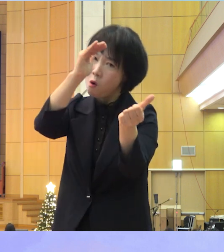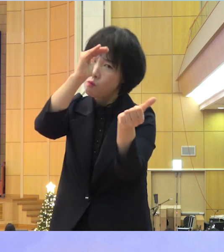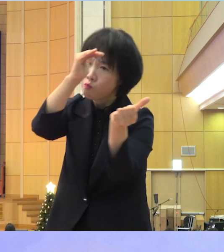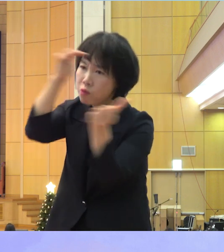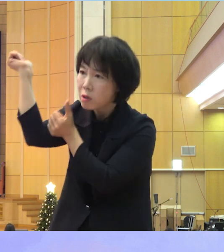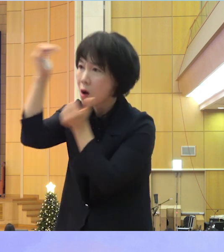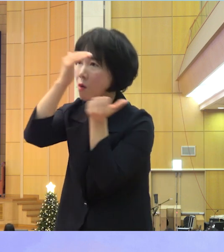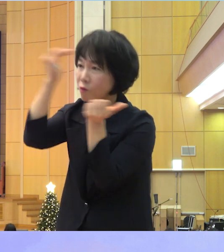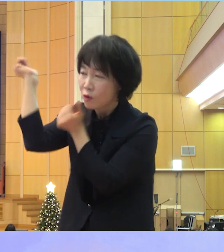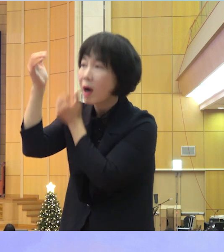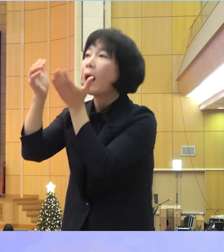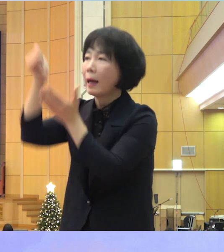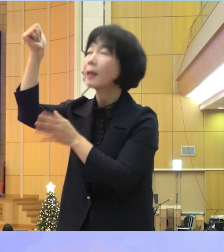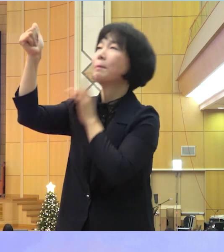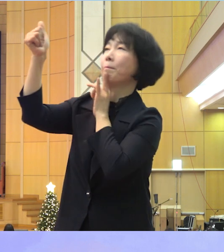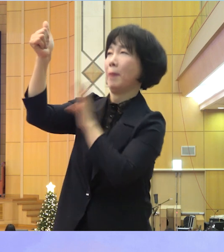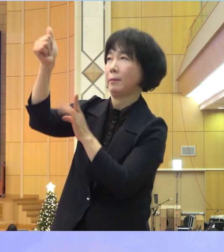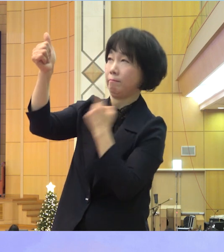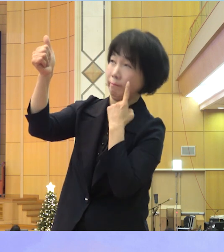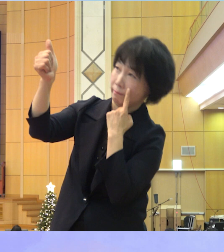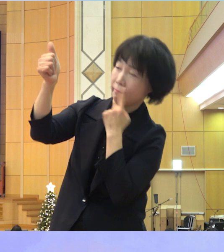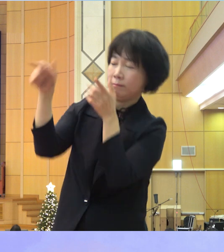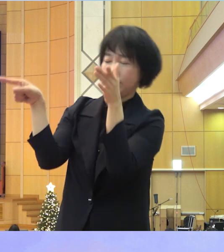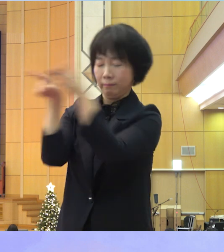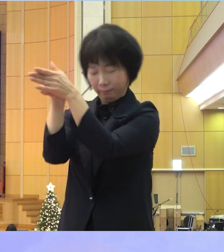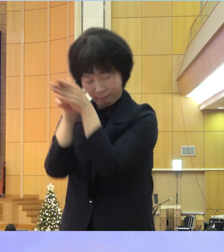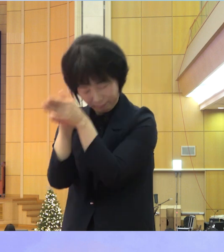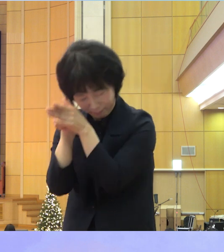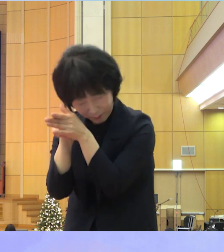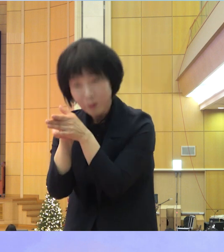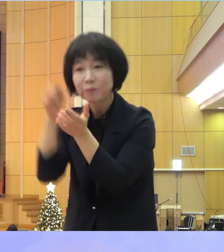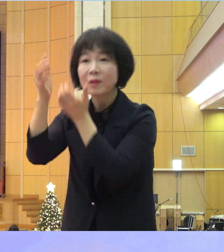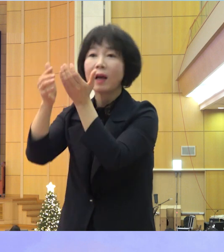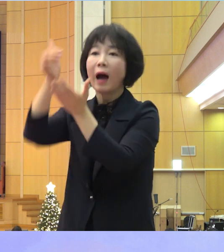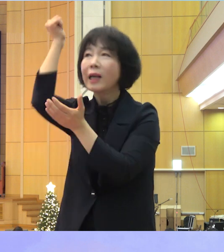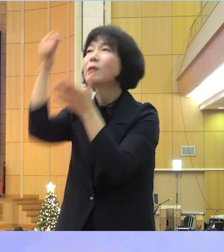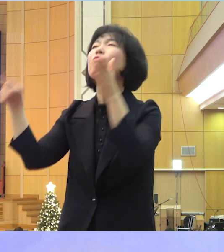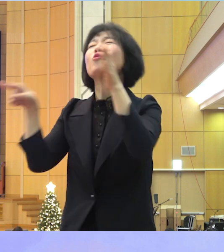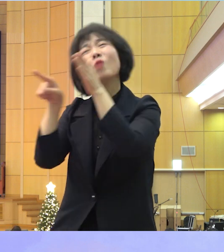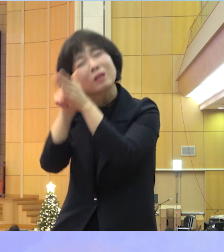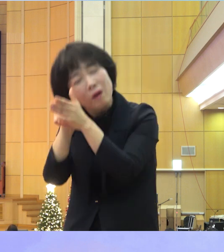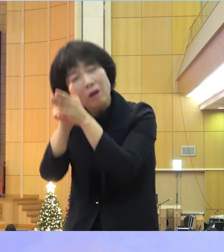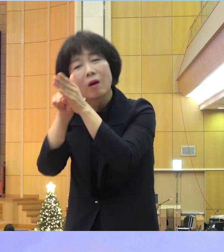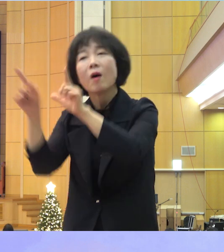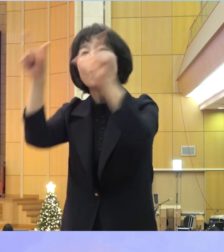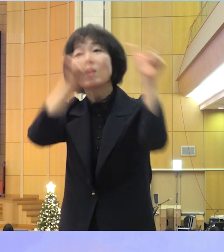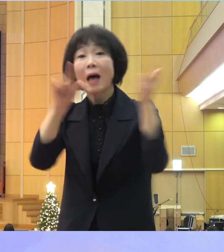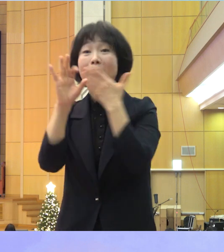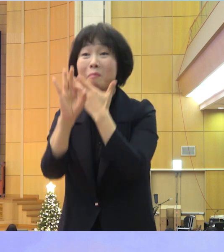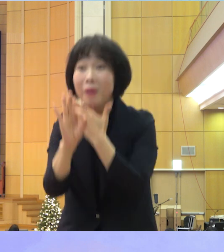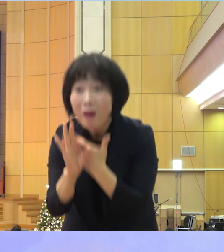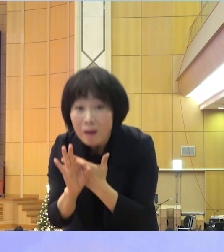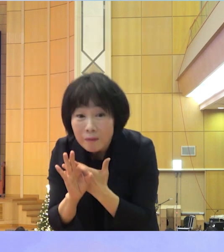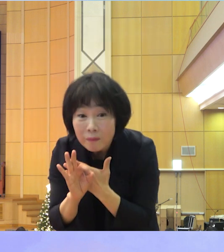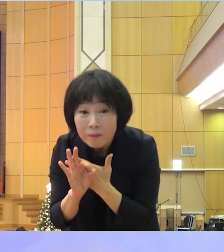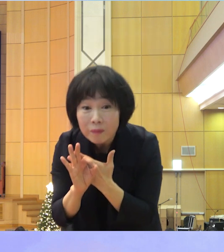부르시고 하나님만 믿고 하나님 위해서